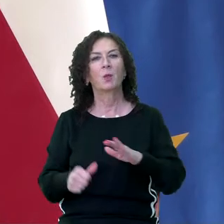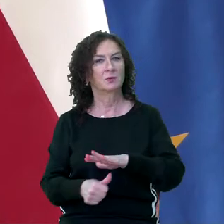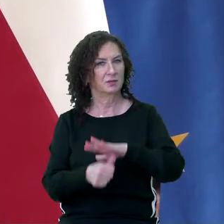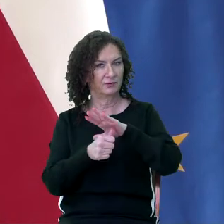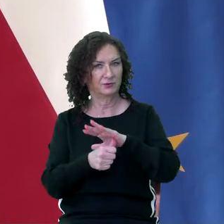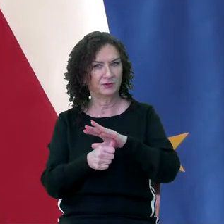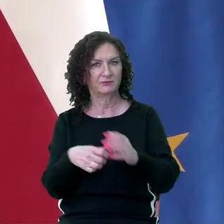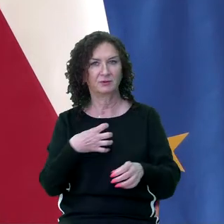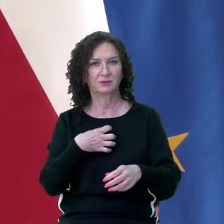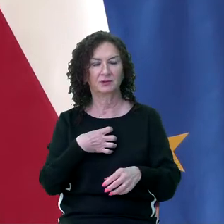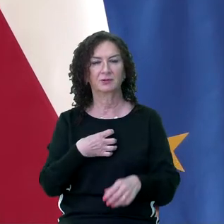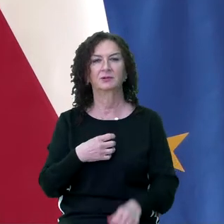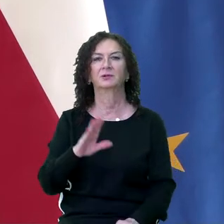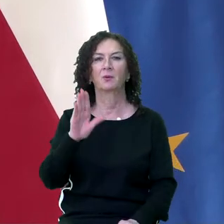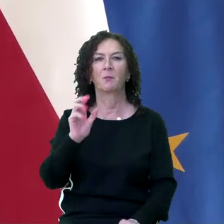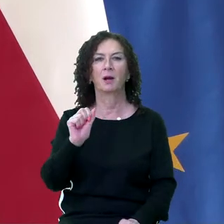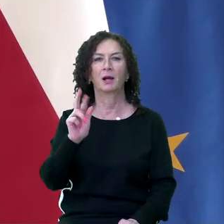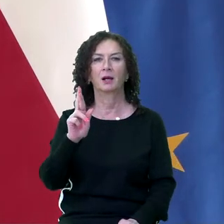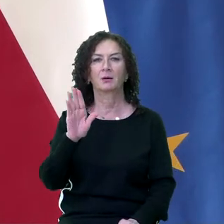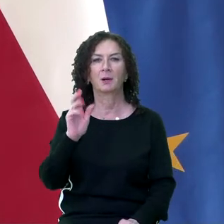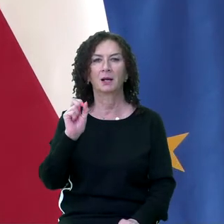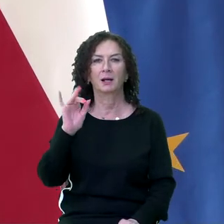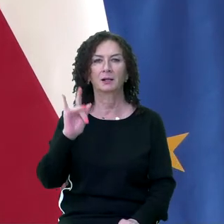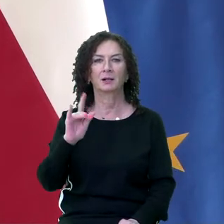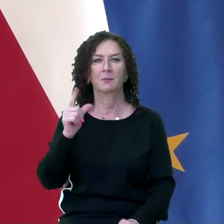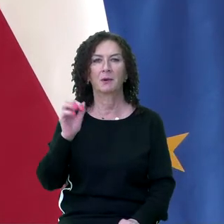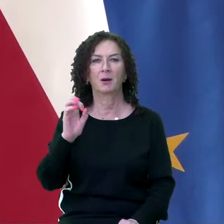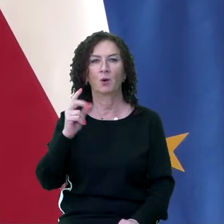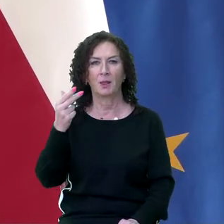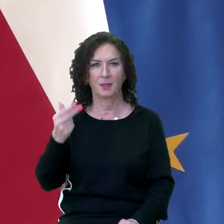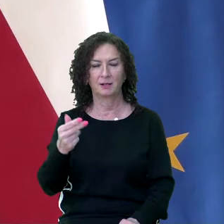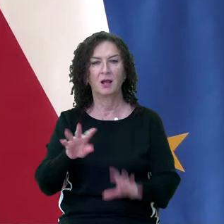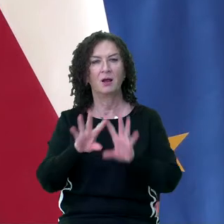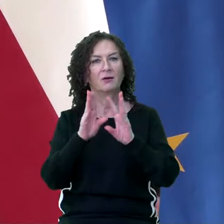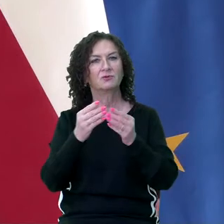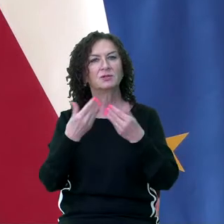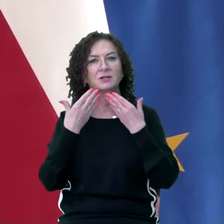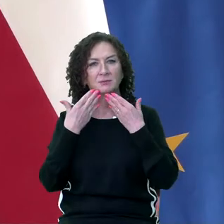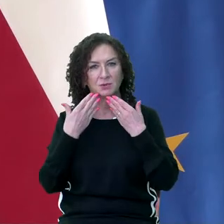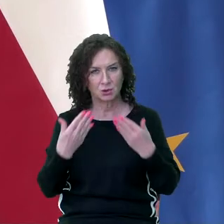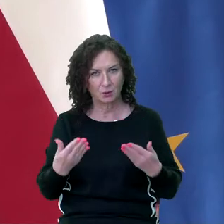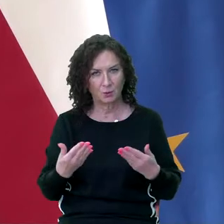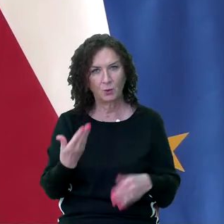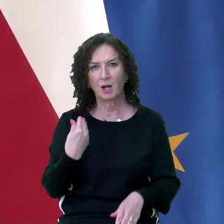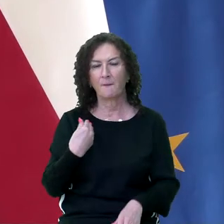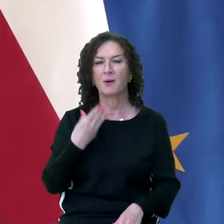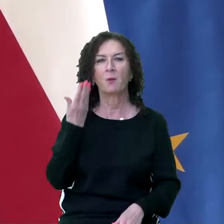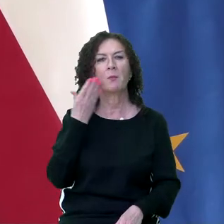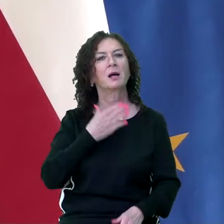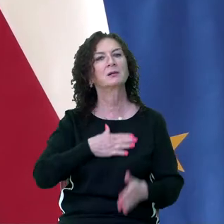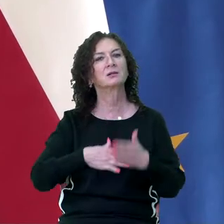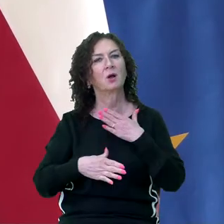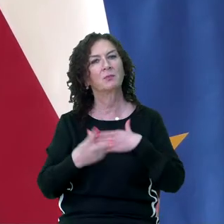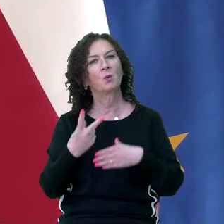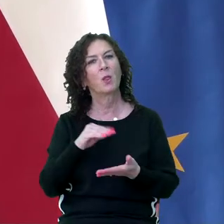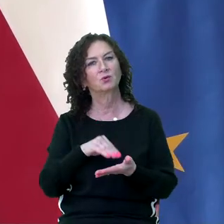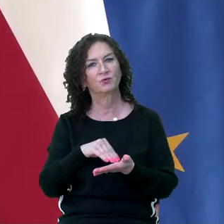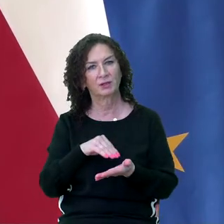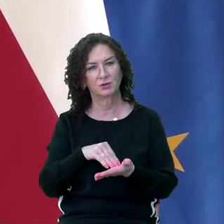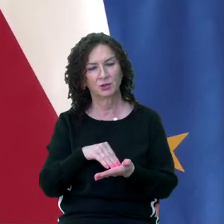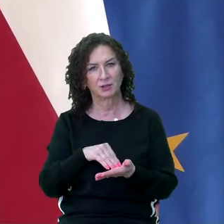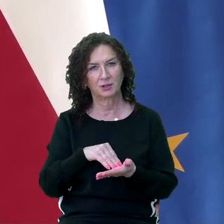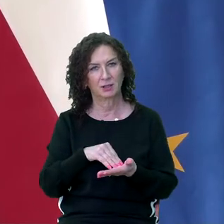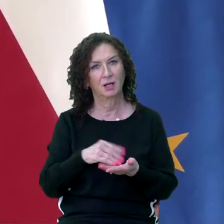Barbary Haładyj. Także bardzo wszystkim Państwu dziękuję. Było to bardzo miłe doświadczenie i